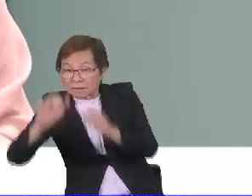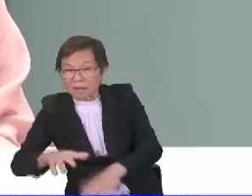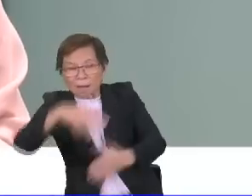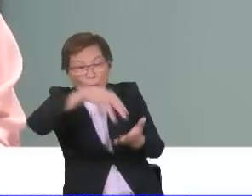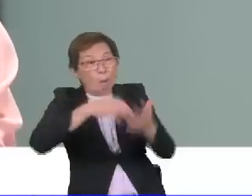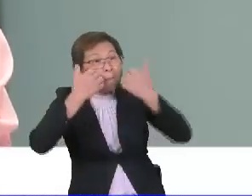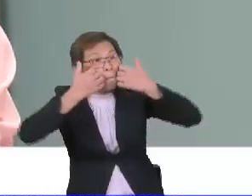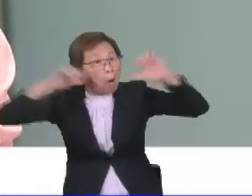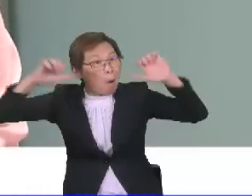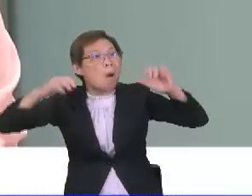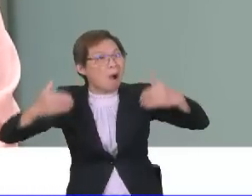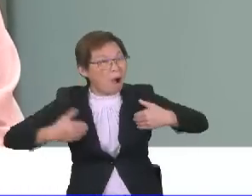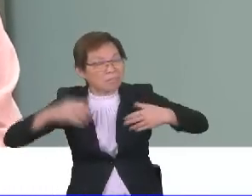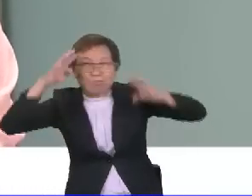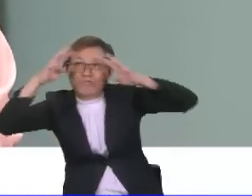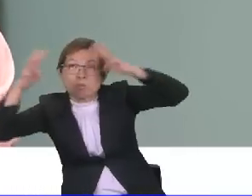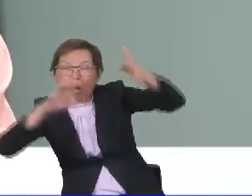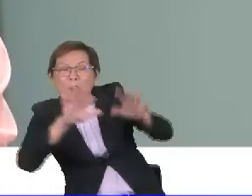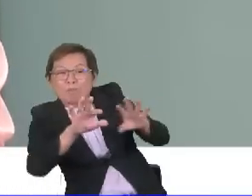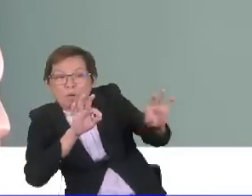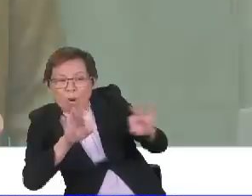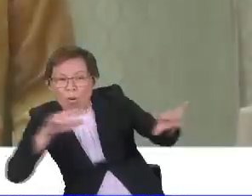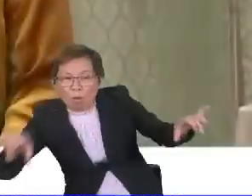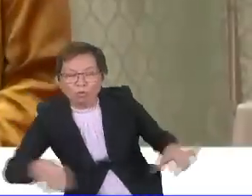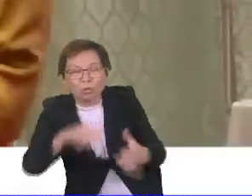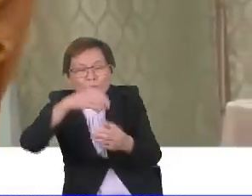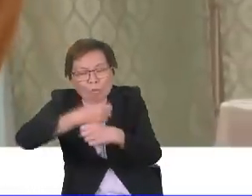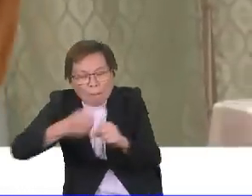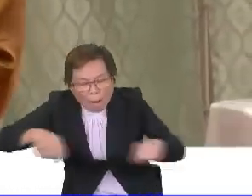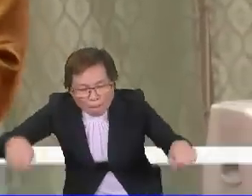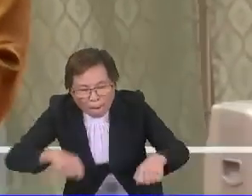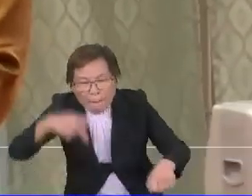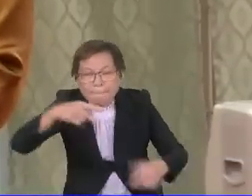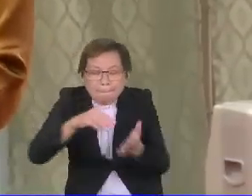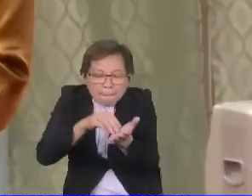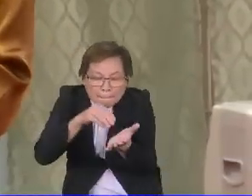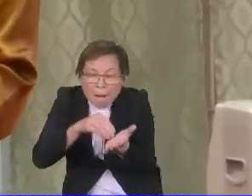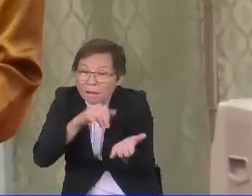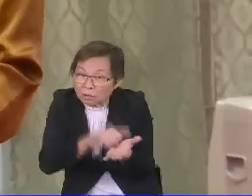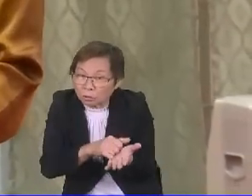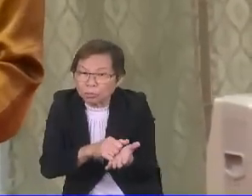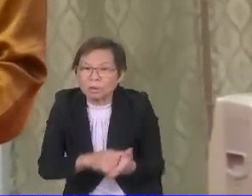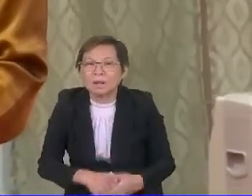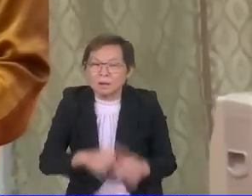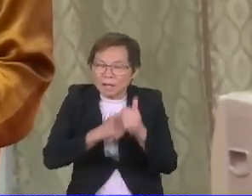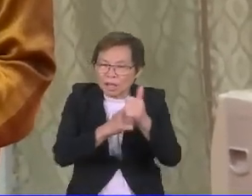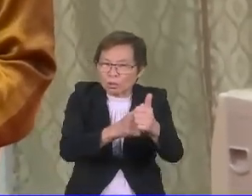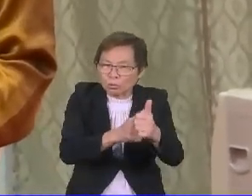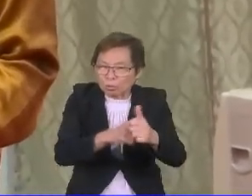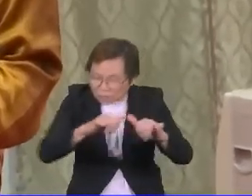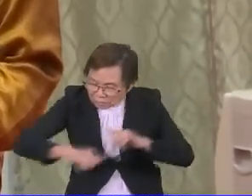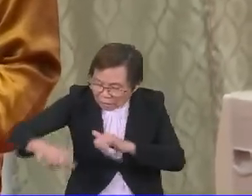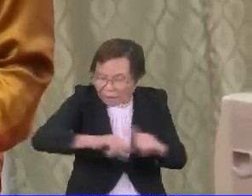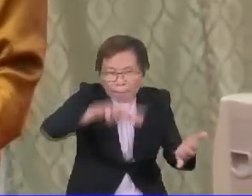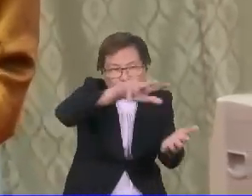berkebolehan serta mempunyai kreativity dipilih bagi menghasilkan tes tersebut penyediaan PS2 yang ditetapkan